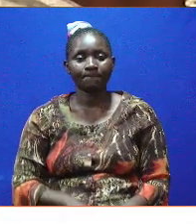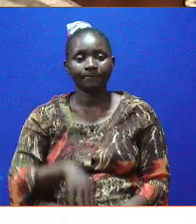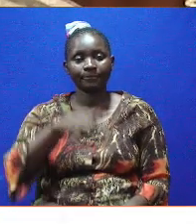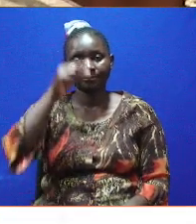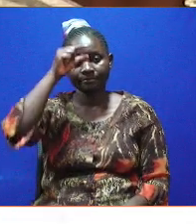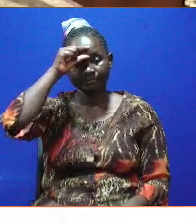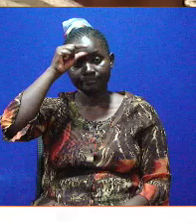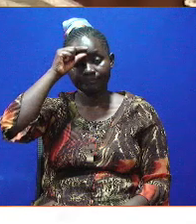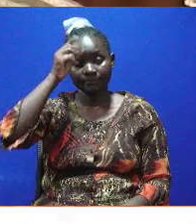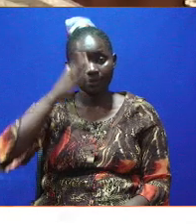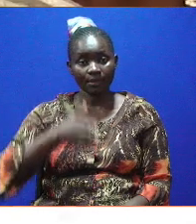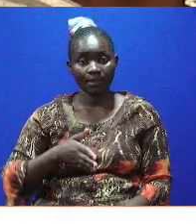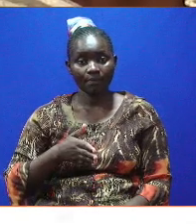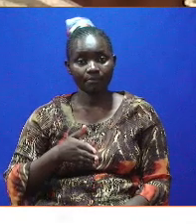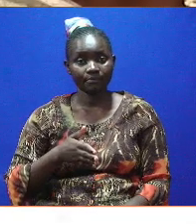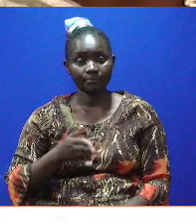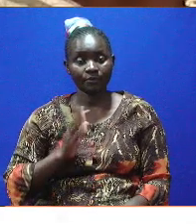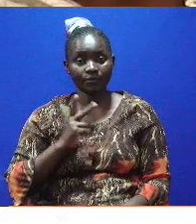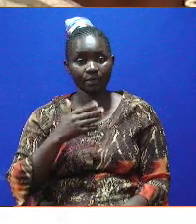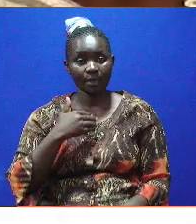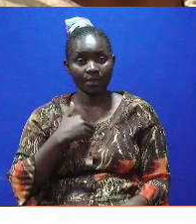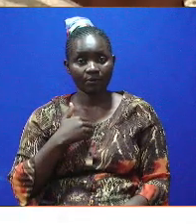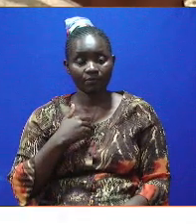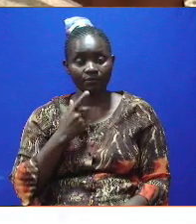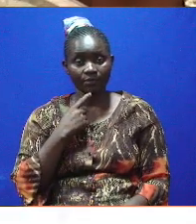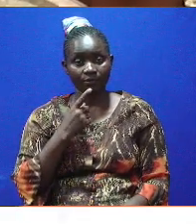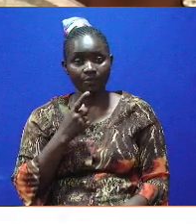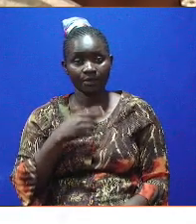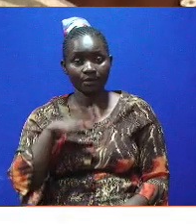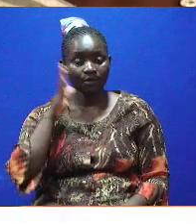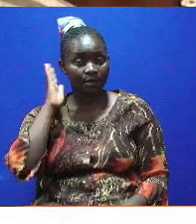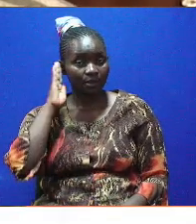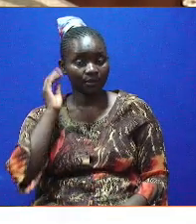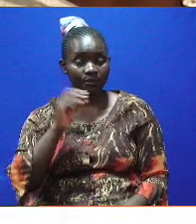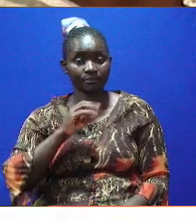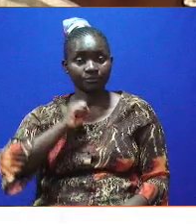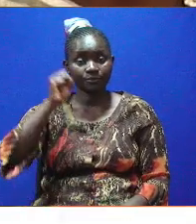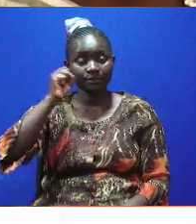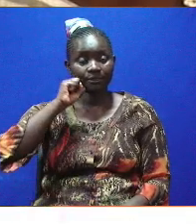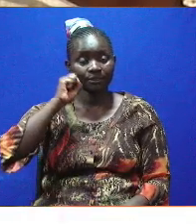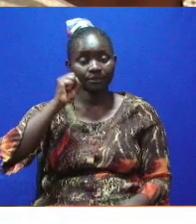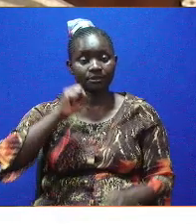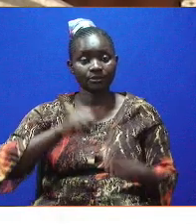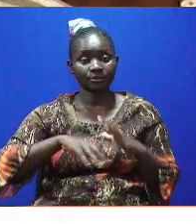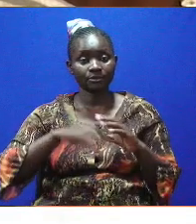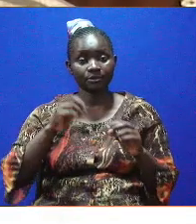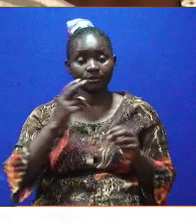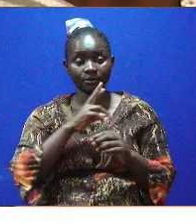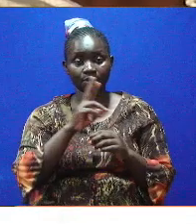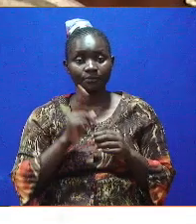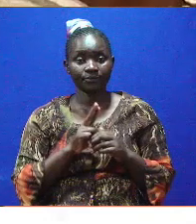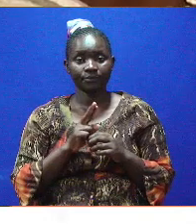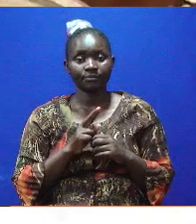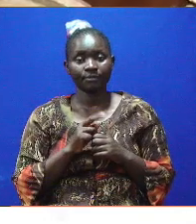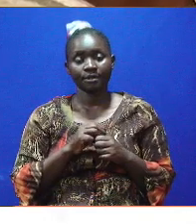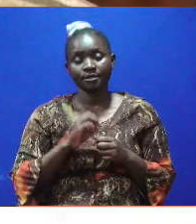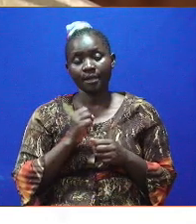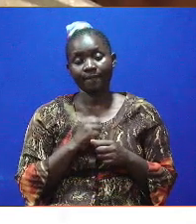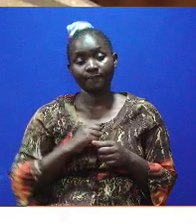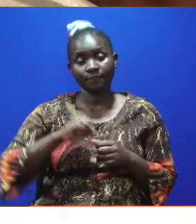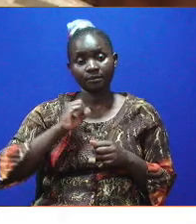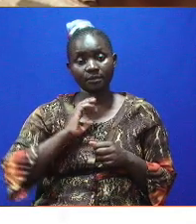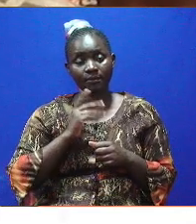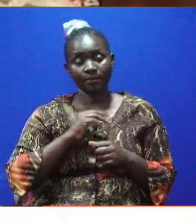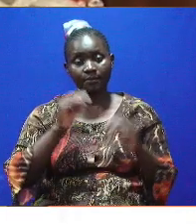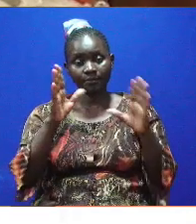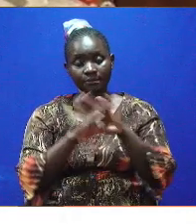Kenya gaiga wikatotu ara maskani na araigura wana siasa isko gaiga bako nyago kejele president ya ito enare go sabanga